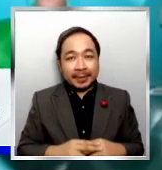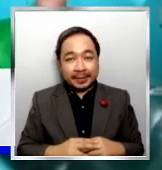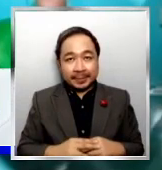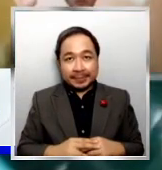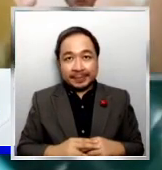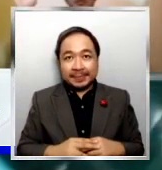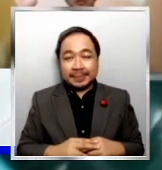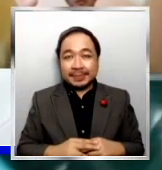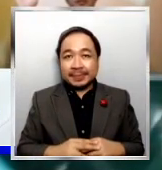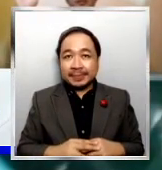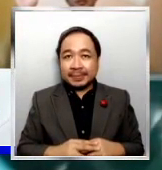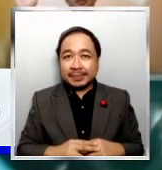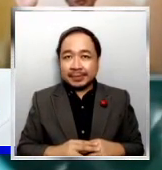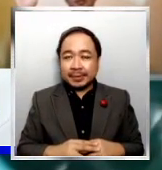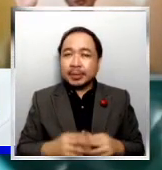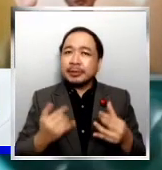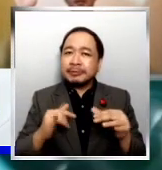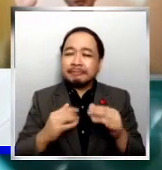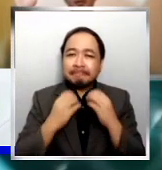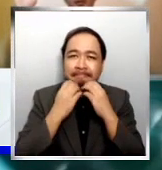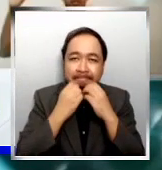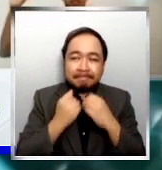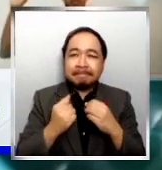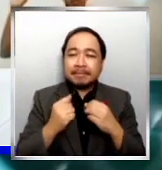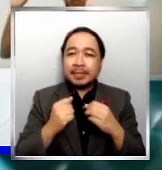Keeping the spirit of sportsmanship alive